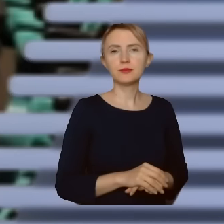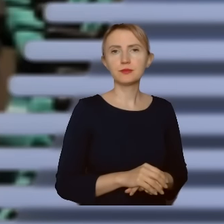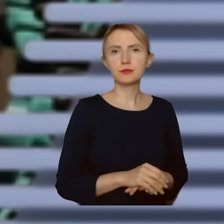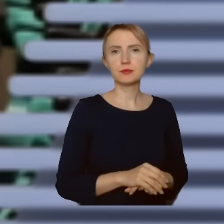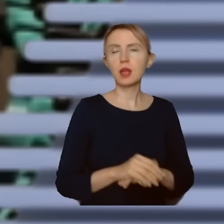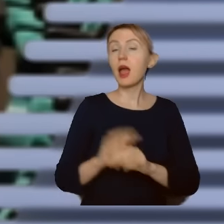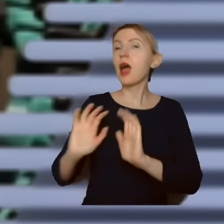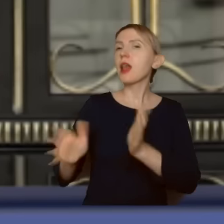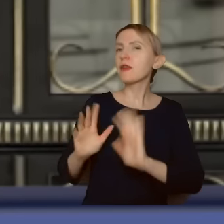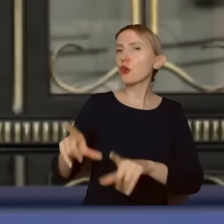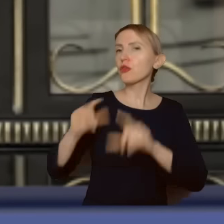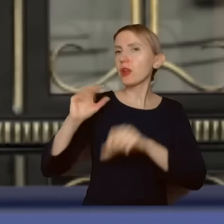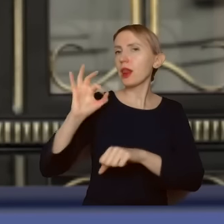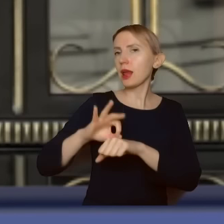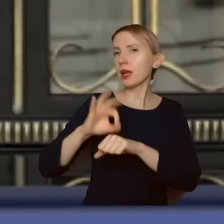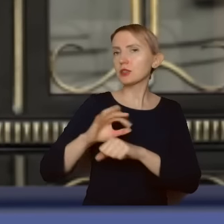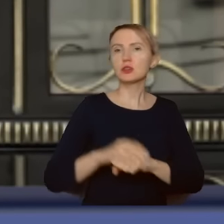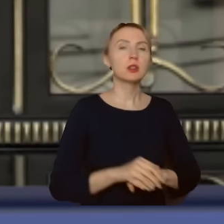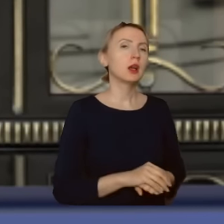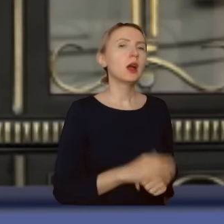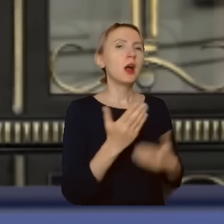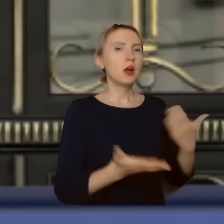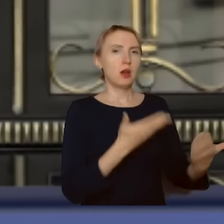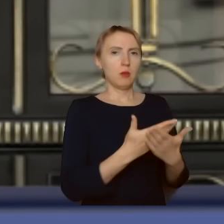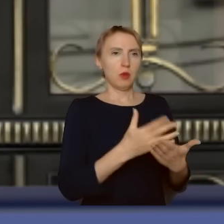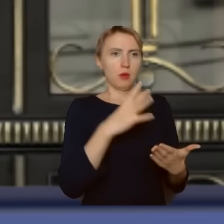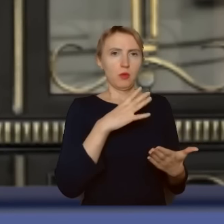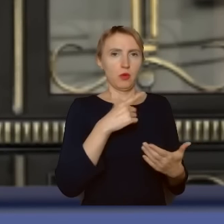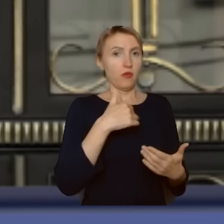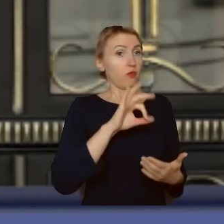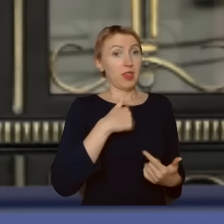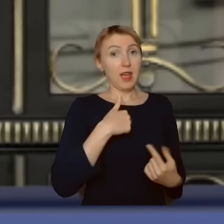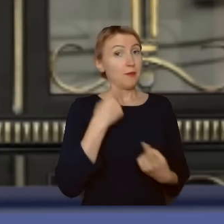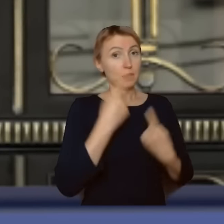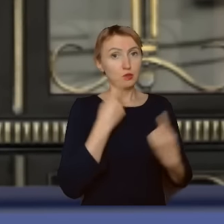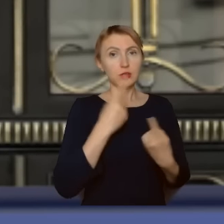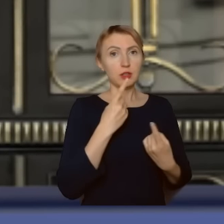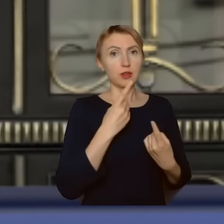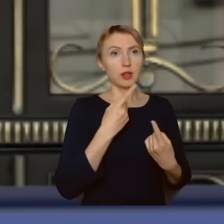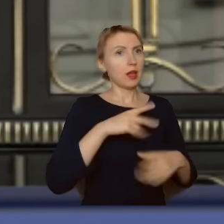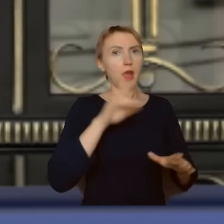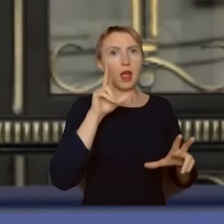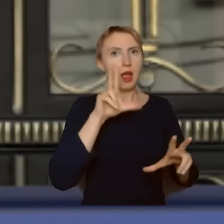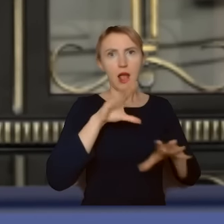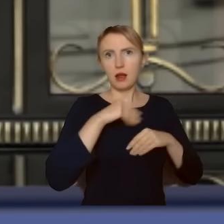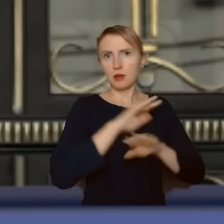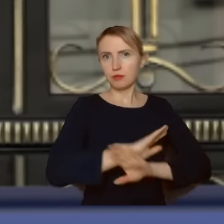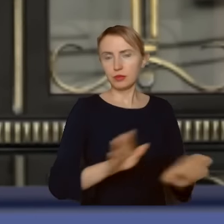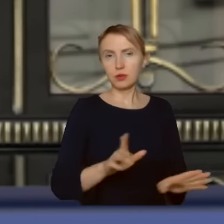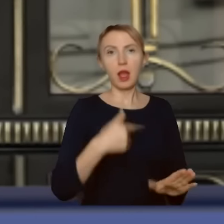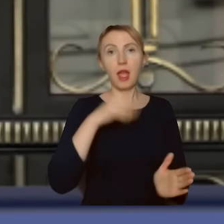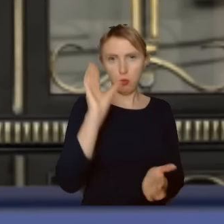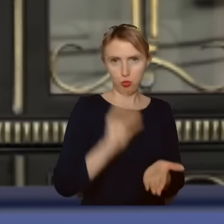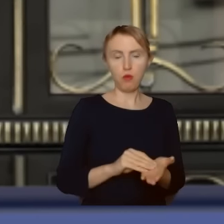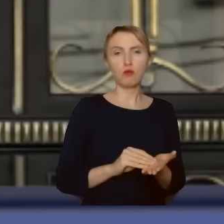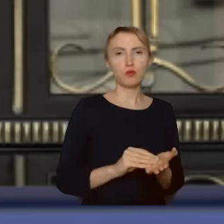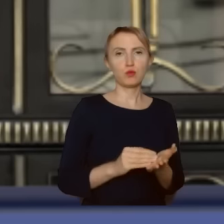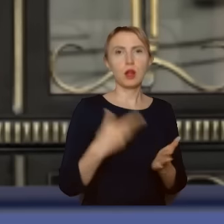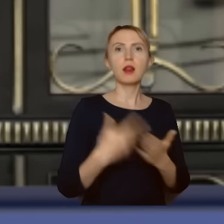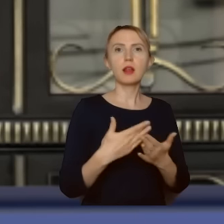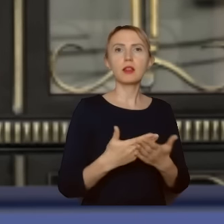lekarz. Ta propozycja była moim głębokim przekonaniu nie do zaakceptowania. Ja to powtórzę. Dlatego, że ja